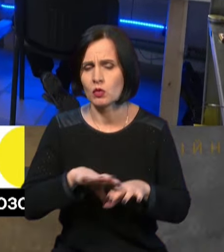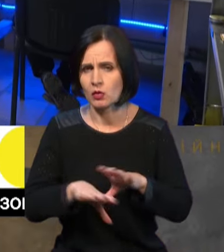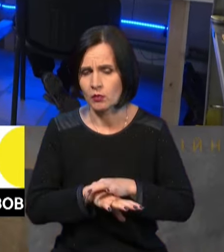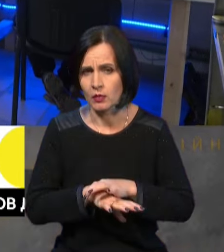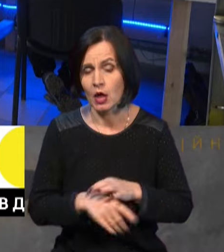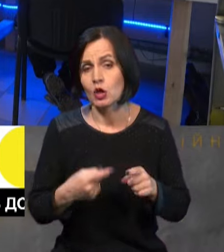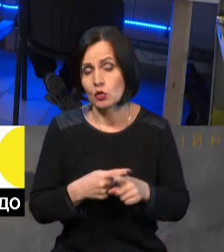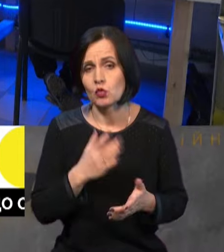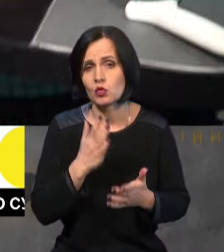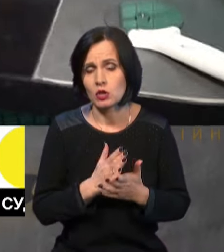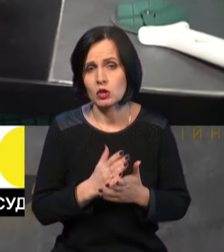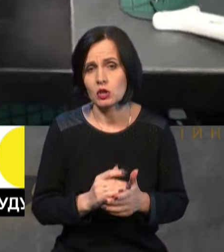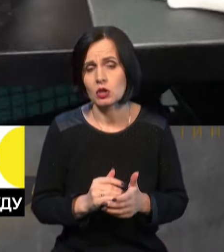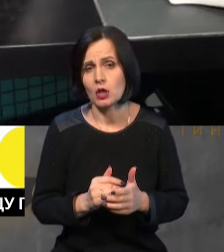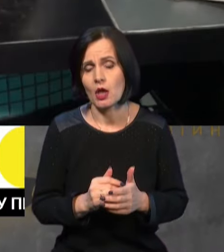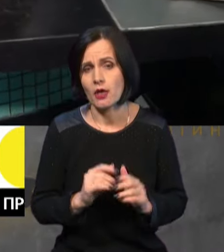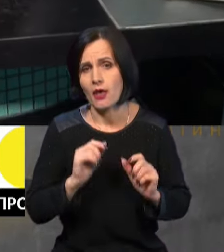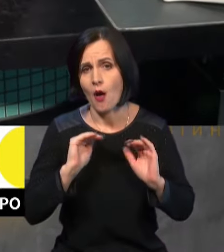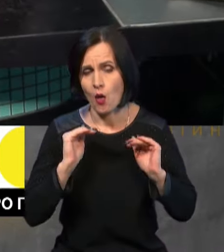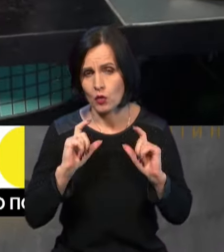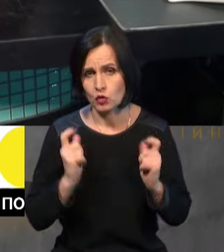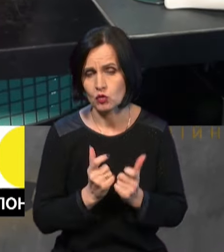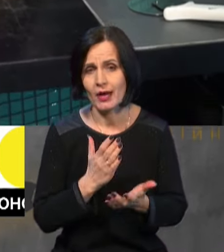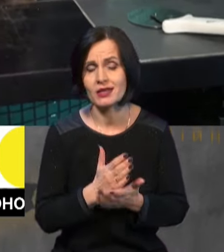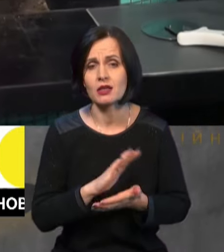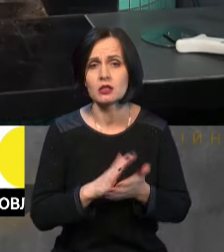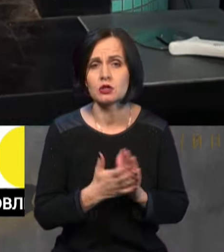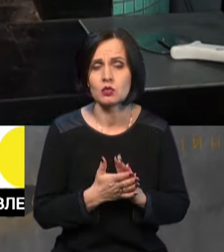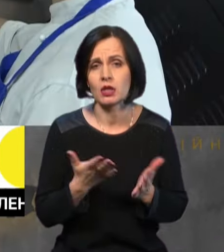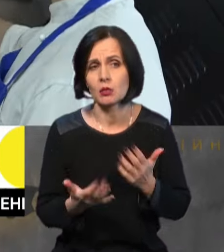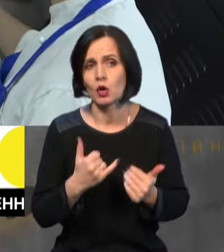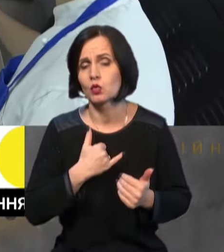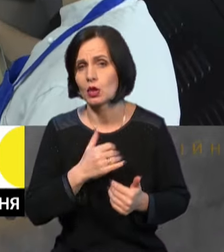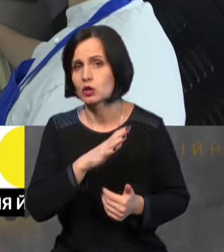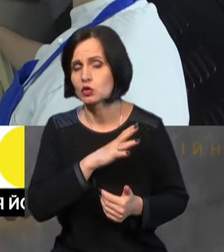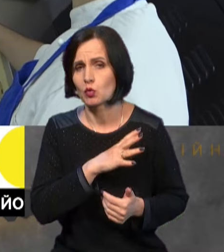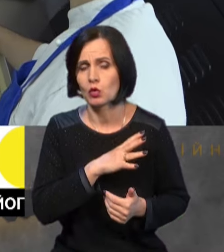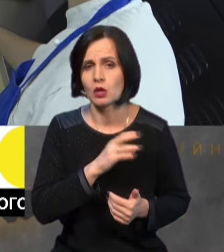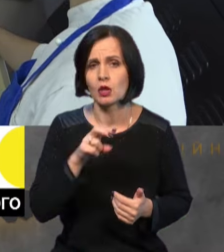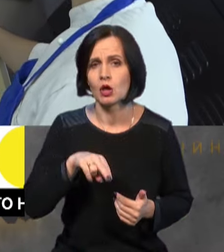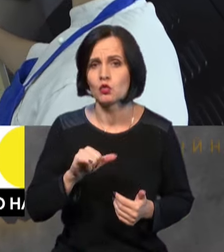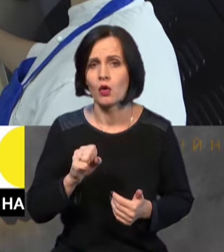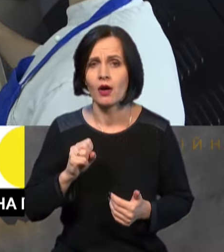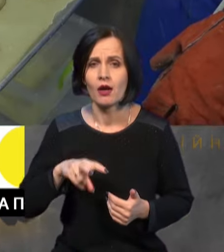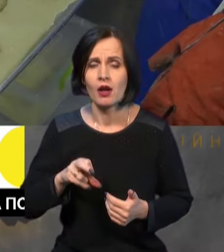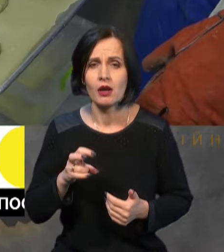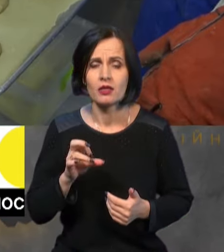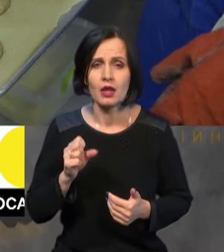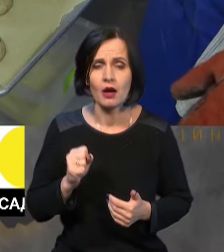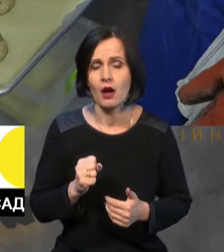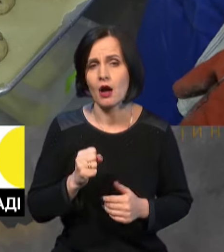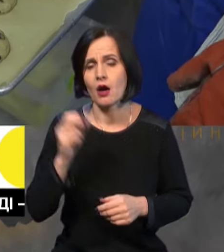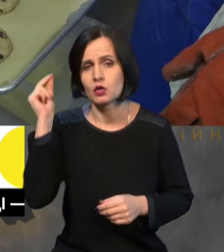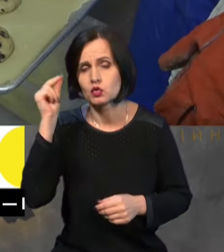певні обмеження. А знов таки є ситуація, що можливо, якби в нас була дуальна освіта, і діти могли піти подивитися на якусь там